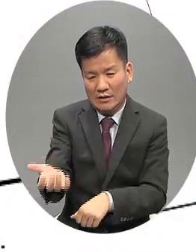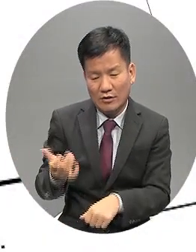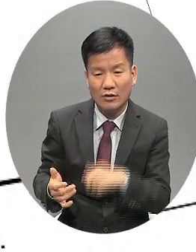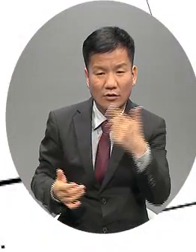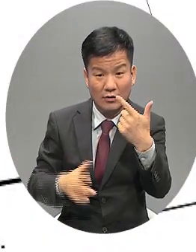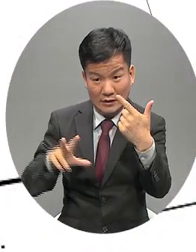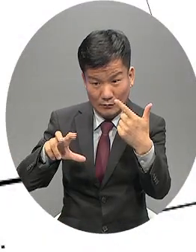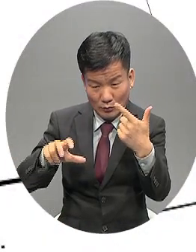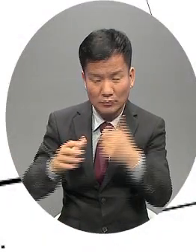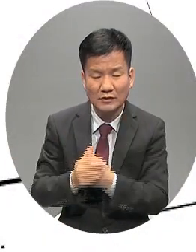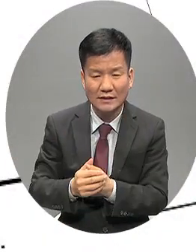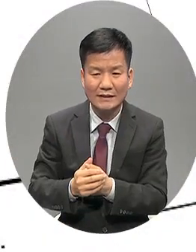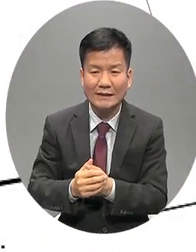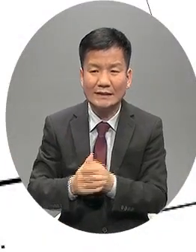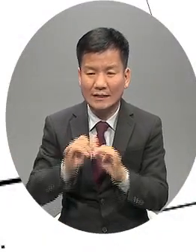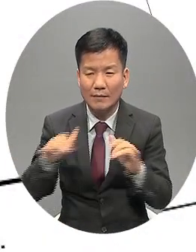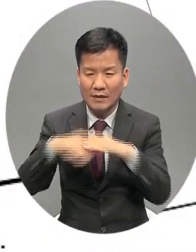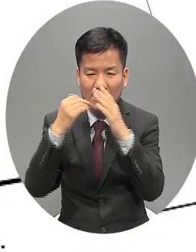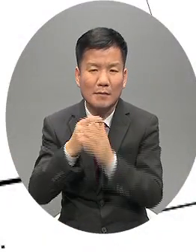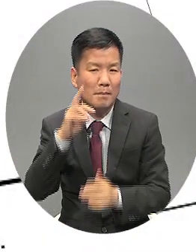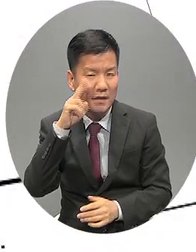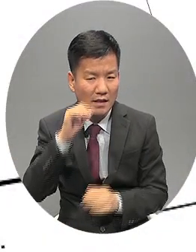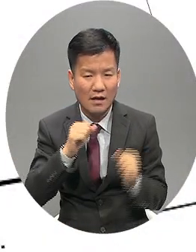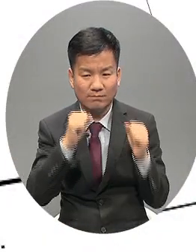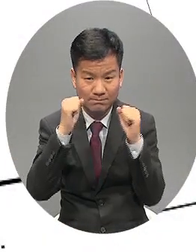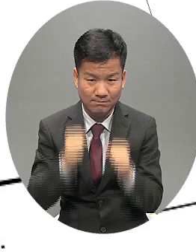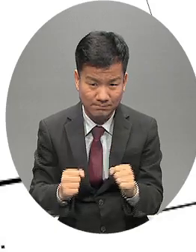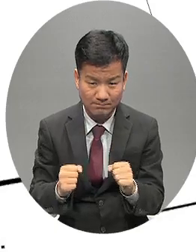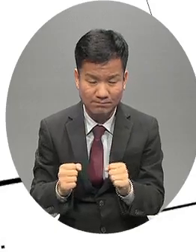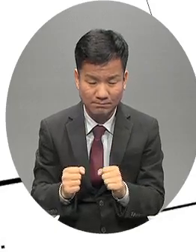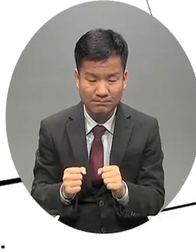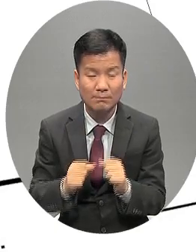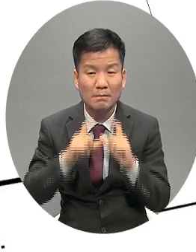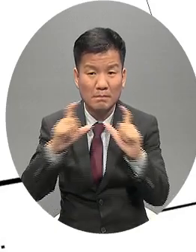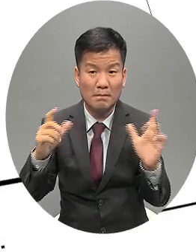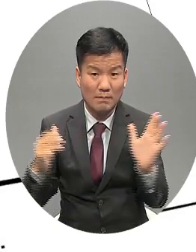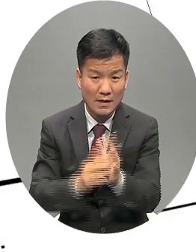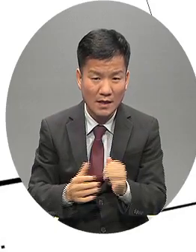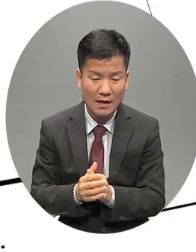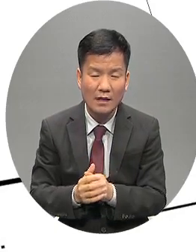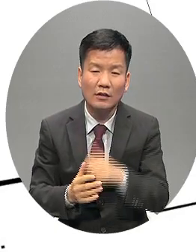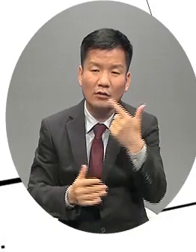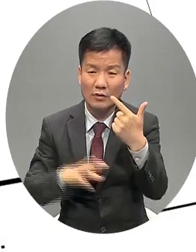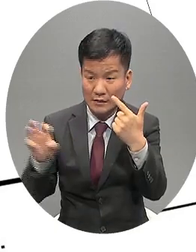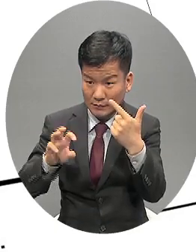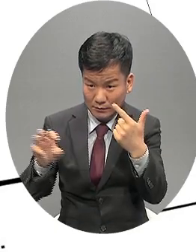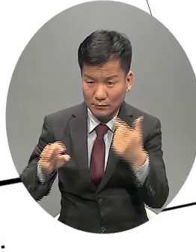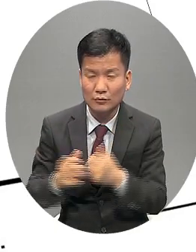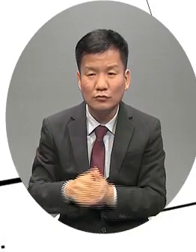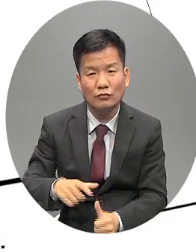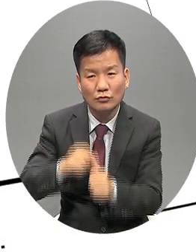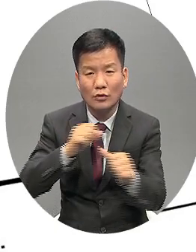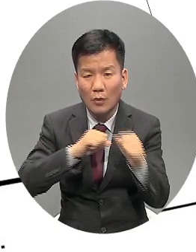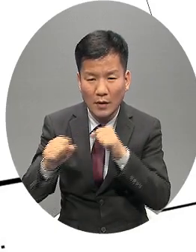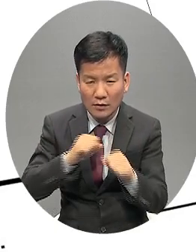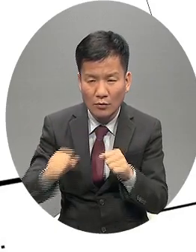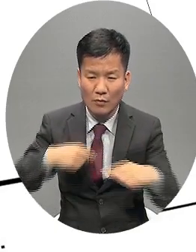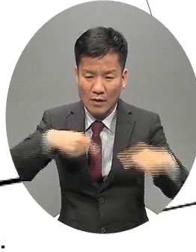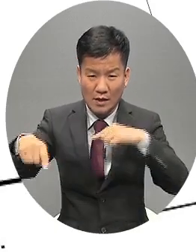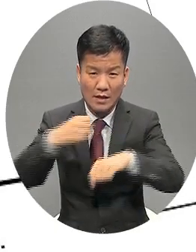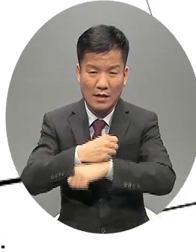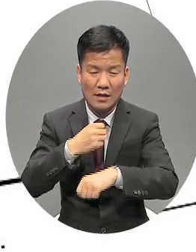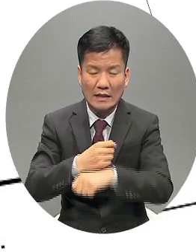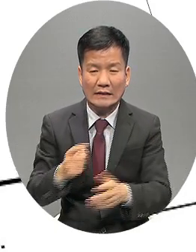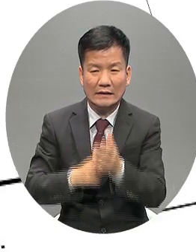25분 소방서 인력을 모두 비상 소집하는 대응 1단계를 발령하고 6시 30분에는 구조 활동을 통합 지휘하도록